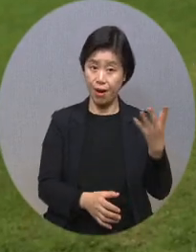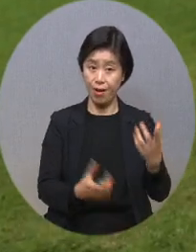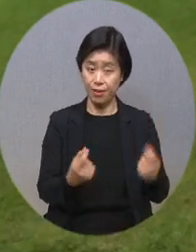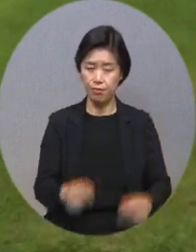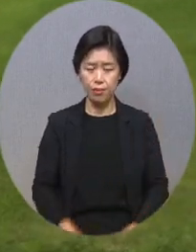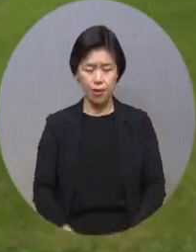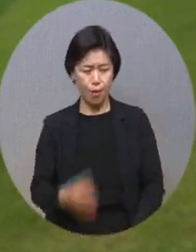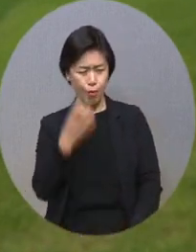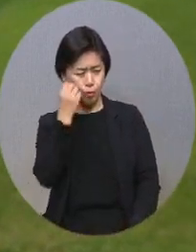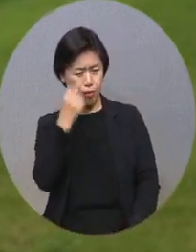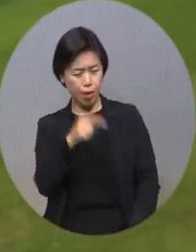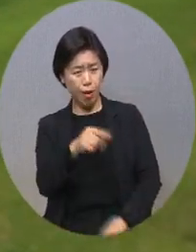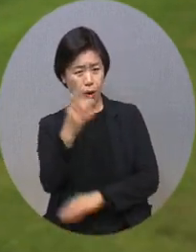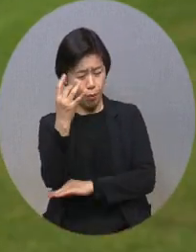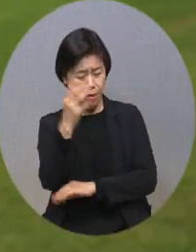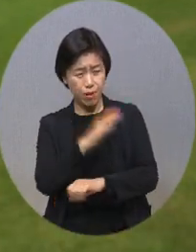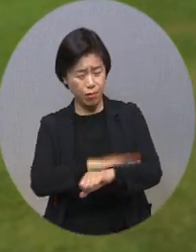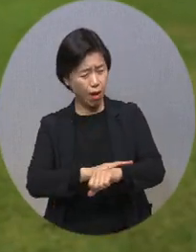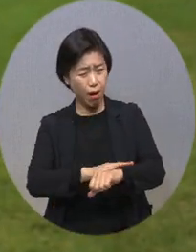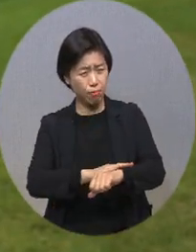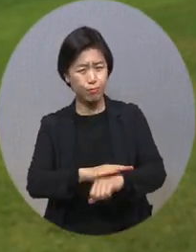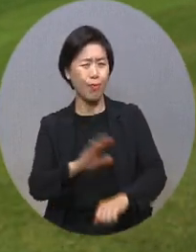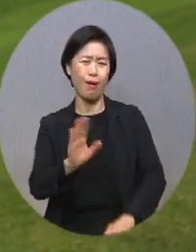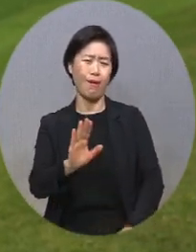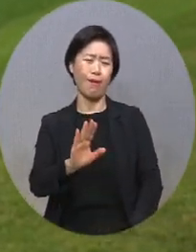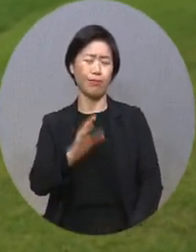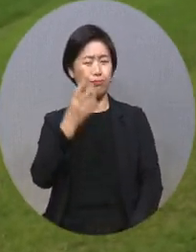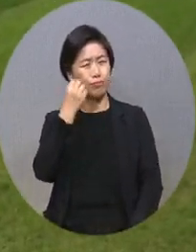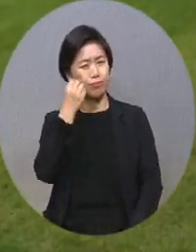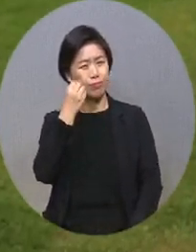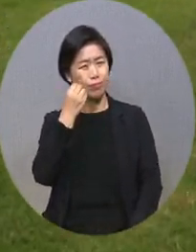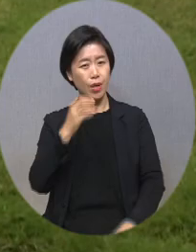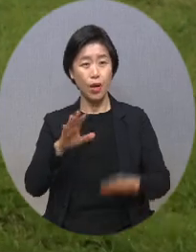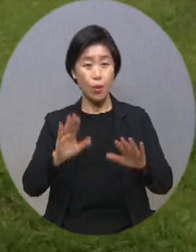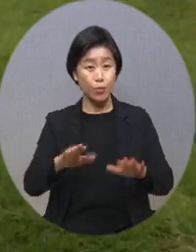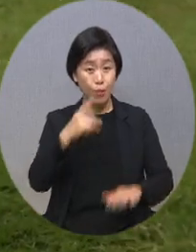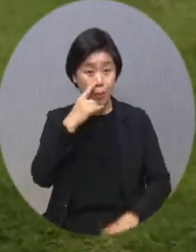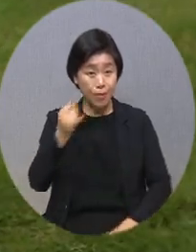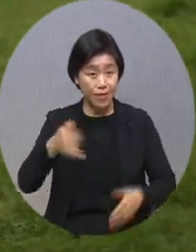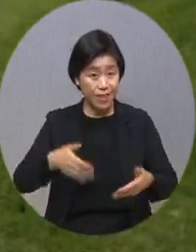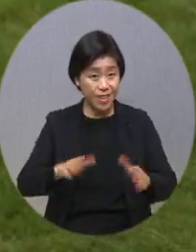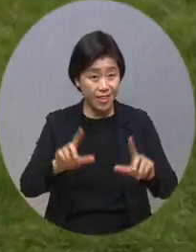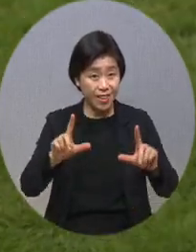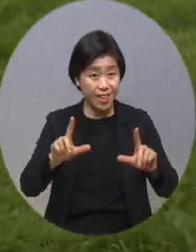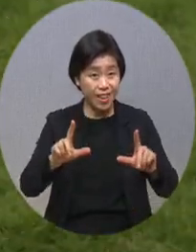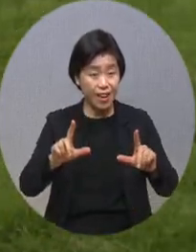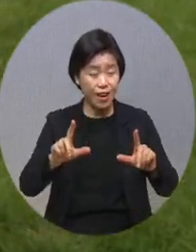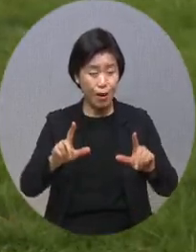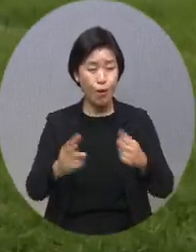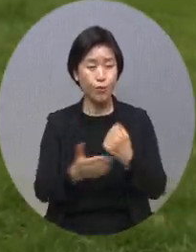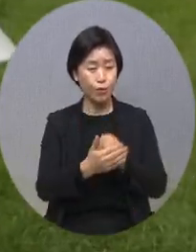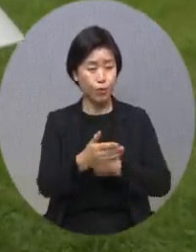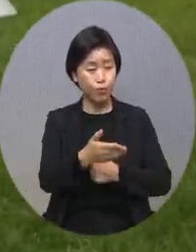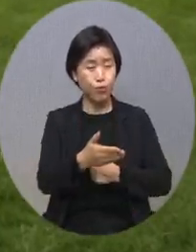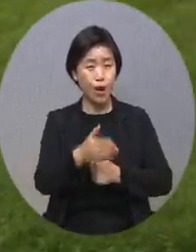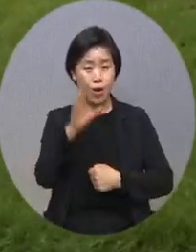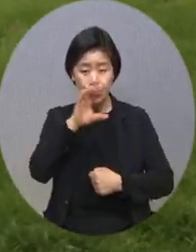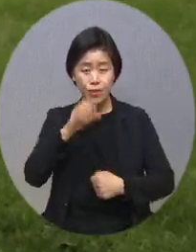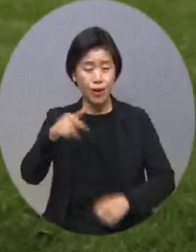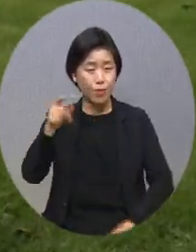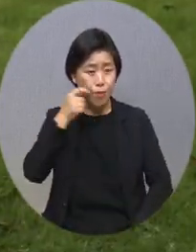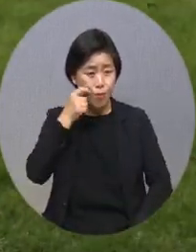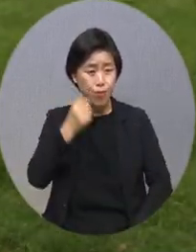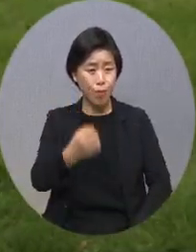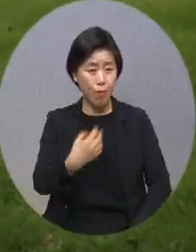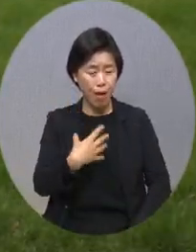와, 이렇게까지 저렇게 쫄깃하게? 너 엄마 생신이라더니 엄마 생신이라더니 연습장 못 간다더니 와, 이게